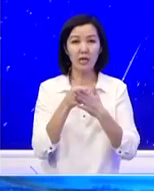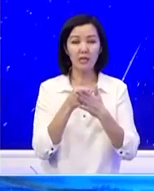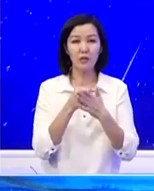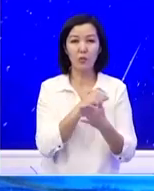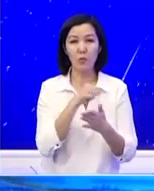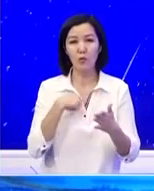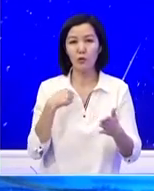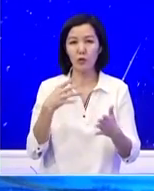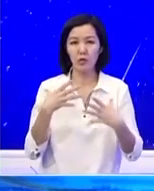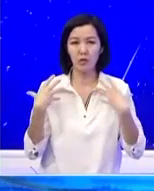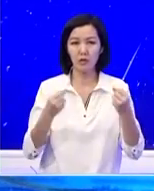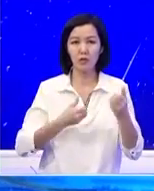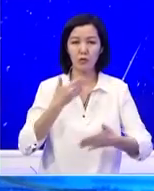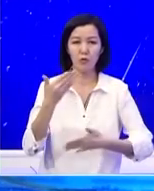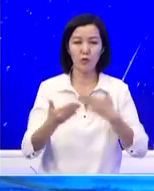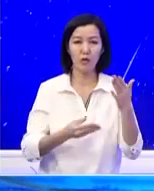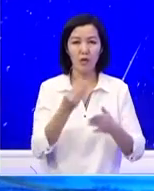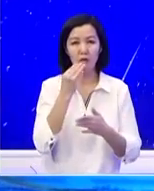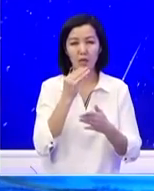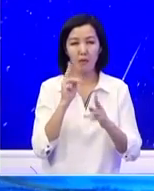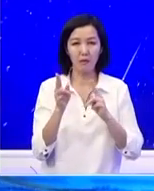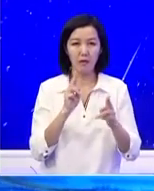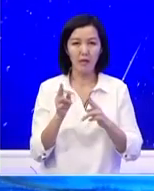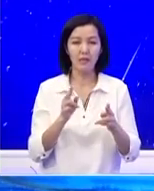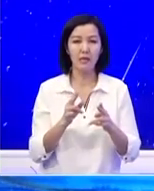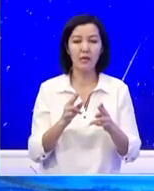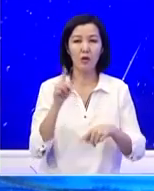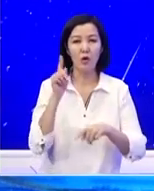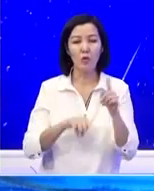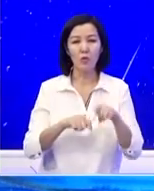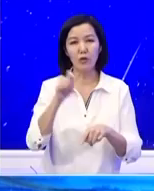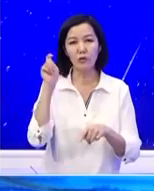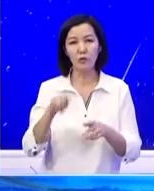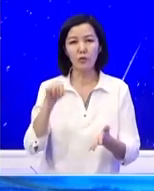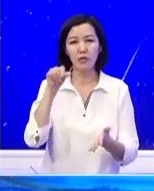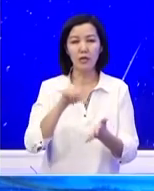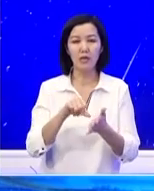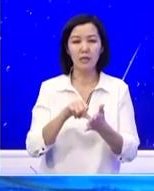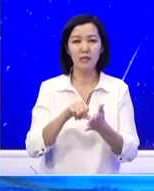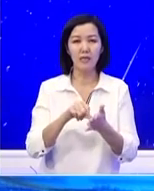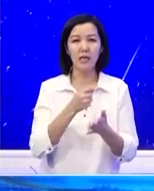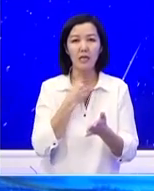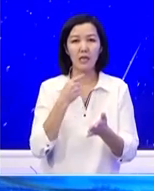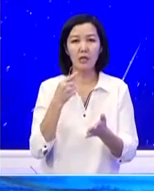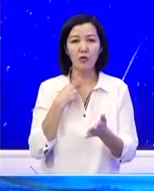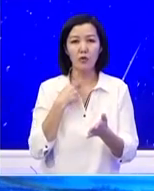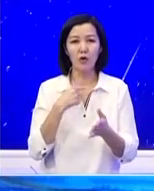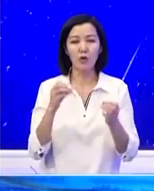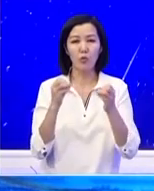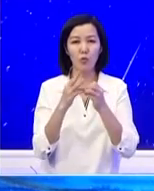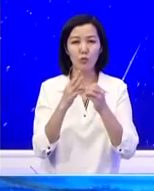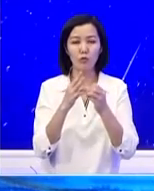жүріп тұрады, асында өз әзірлейді. Ол Ұлы Отан соғысында отқа түскен көзі тірі облыс орталығындағы 13-тің